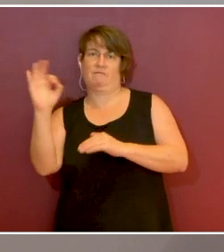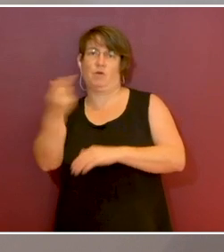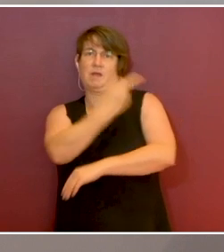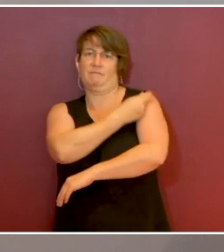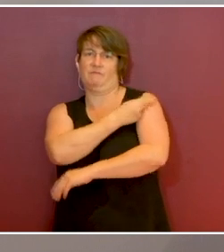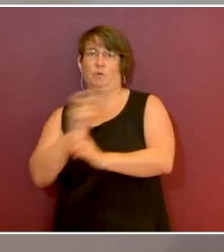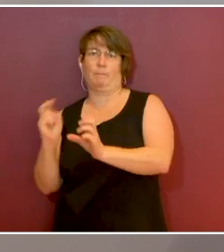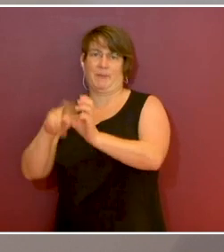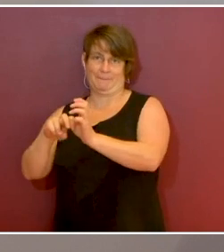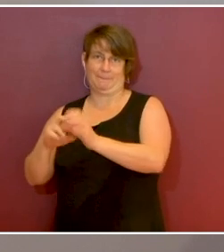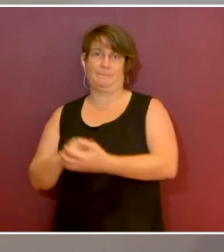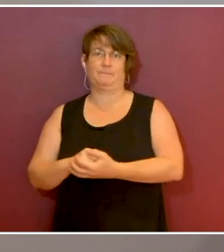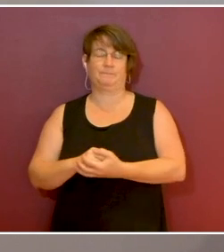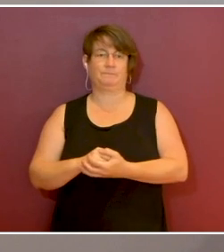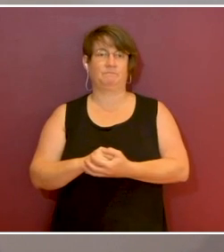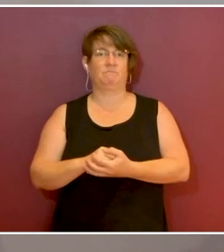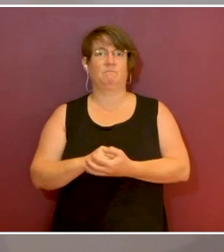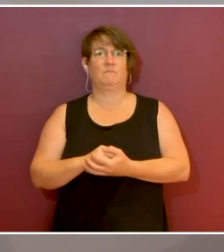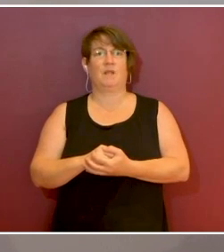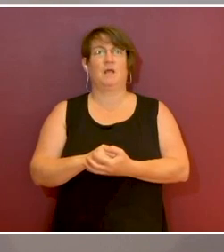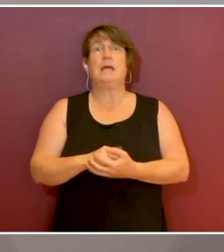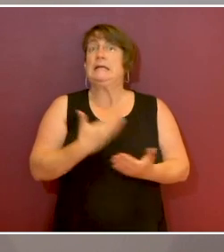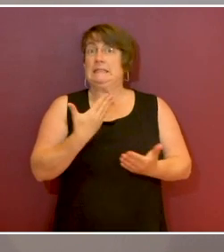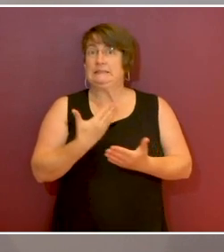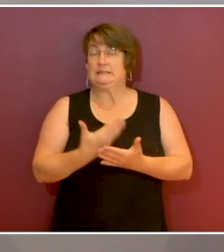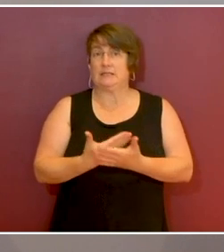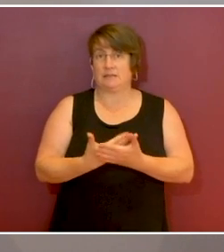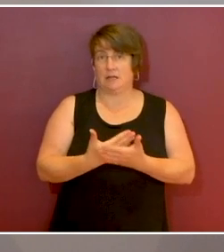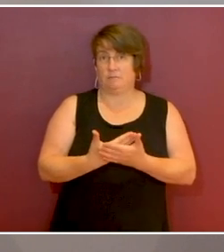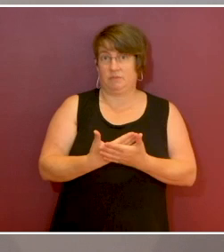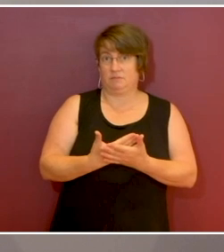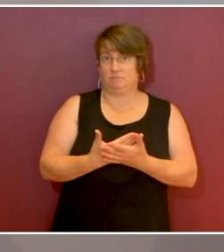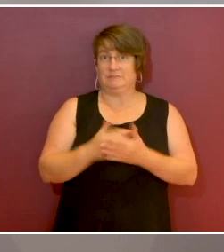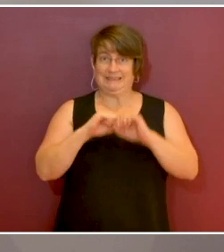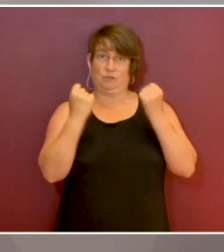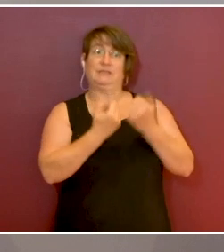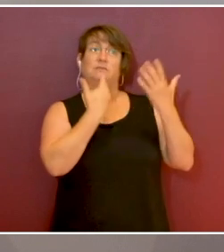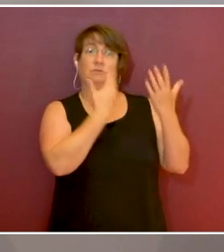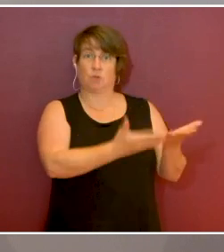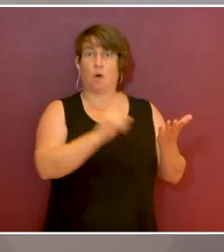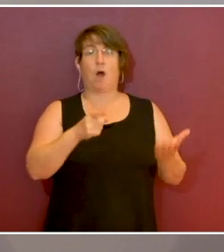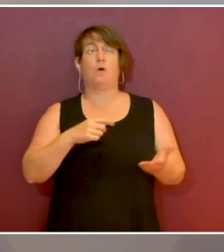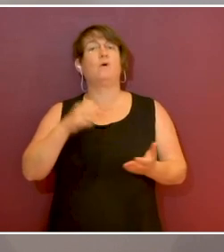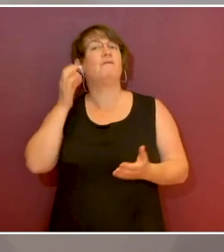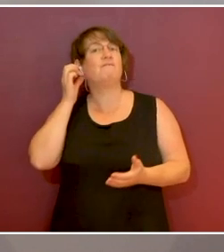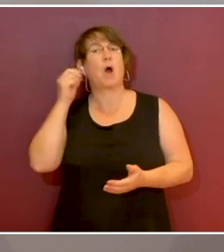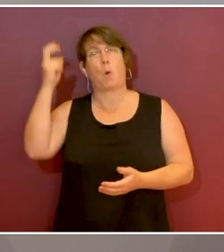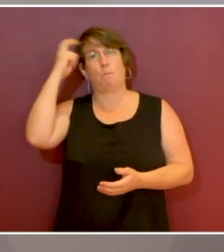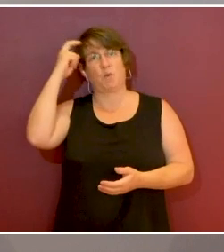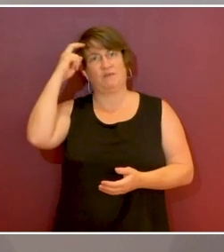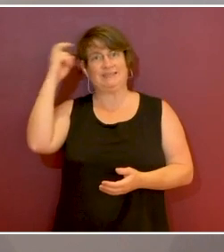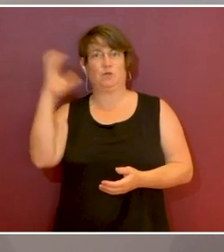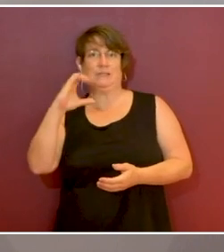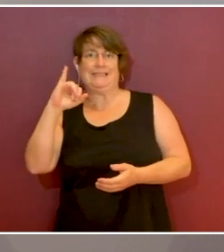Wir haben deshalb die Situation, und dazu wird Frau Professorin Ziesek noch viel kundiger Auskunft geben